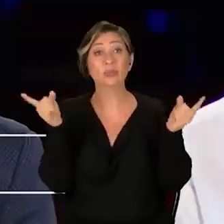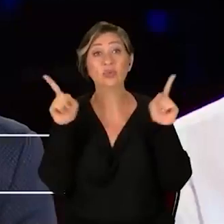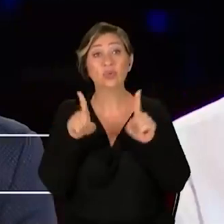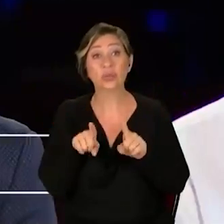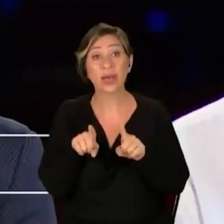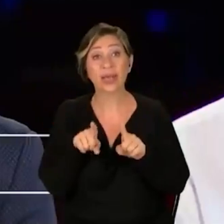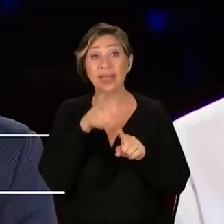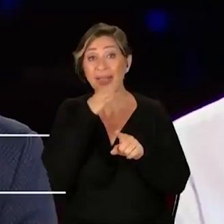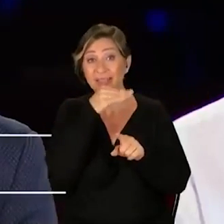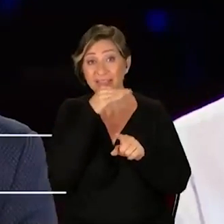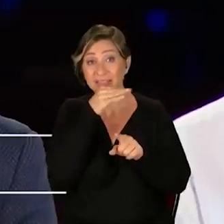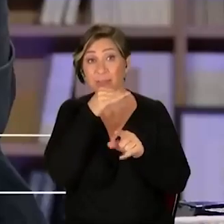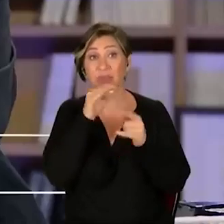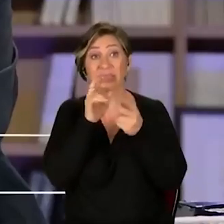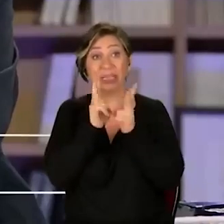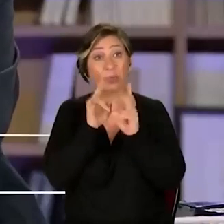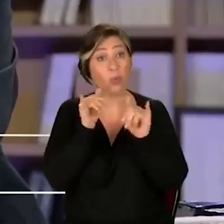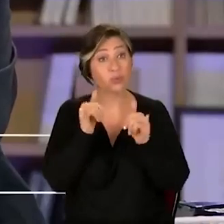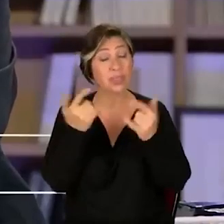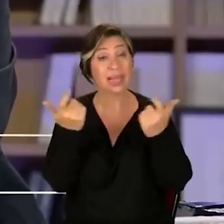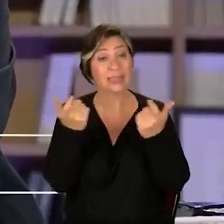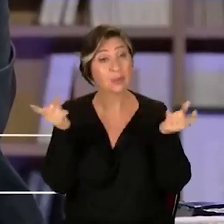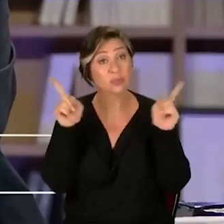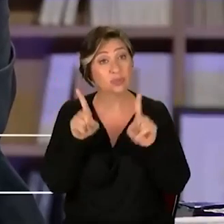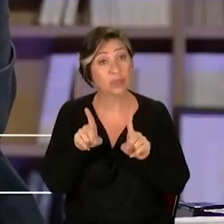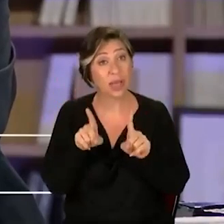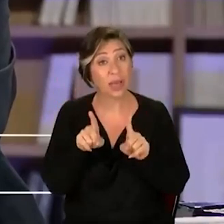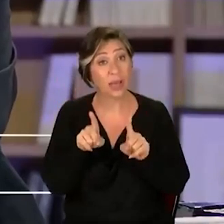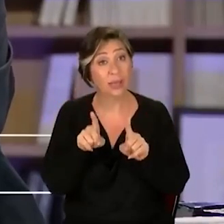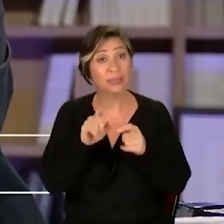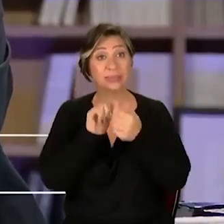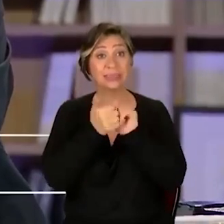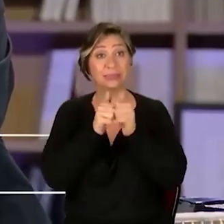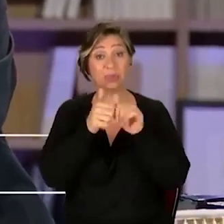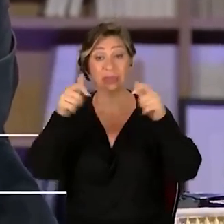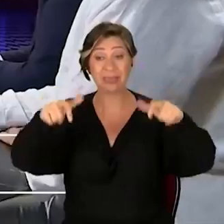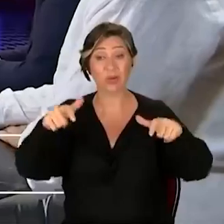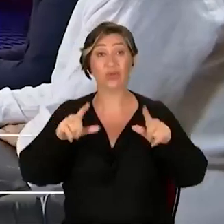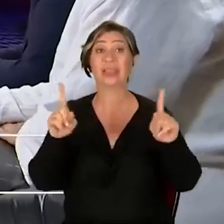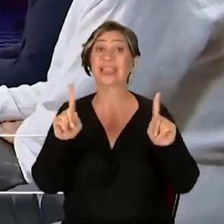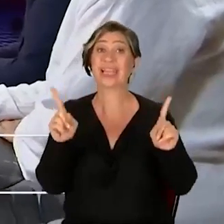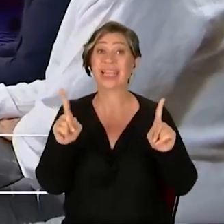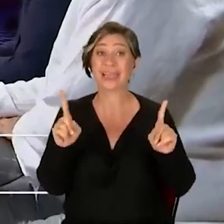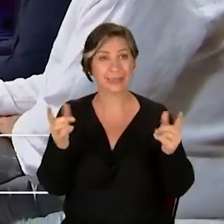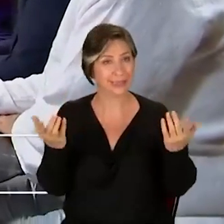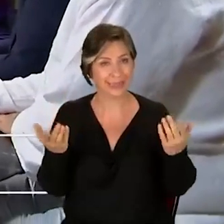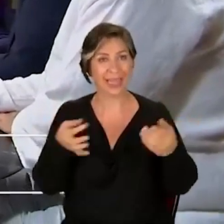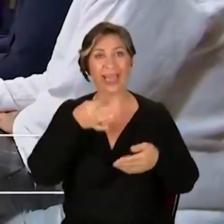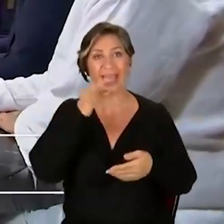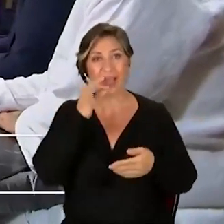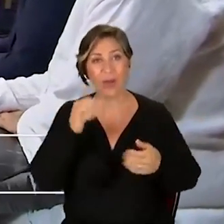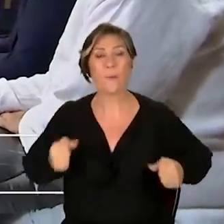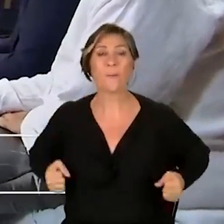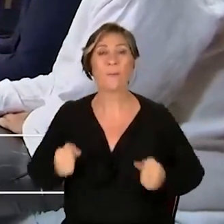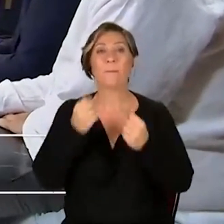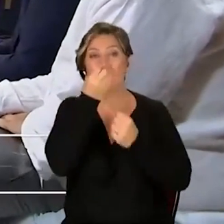buluşurlar? Yaşlanmış oyuncular nerede buluşurlar arkadaşlarıyla? Spor salonunda buluşmazlar herhalde. Değil mi? Kafelerde.